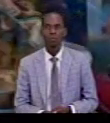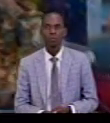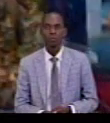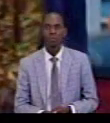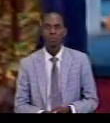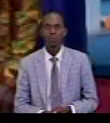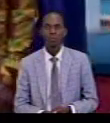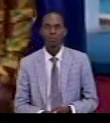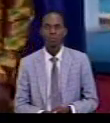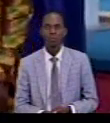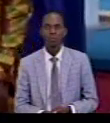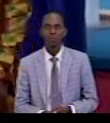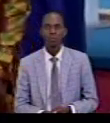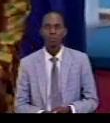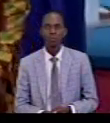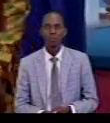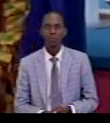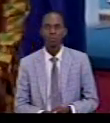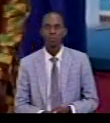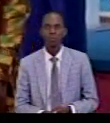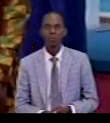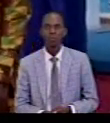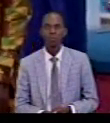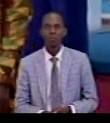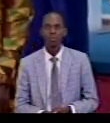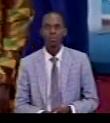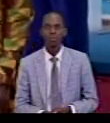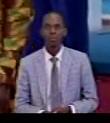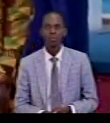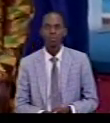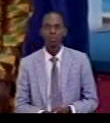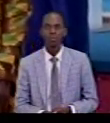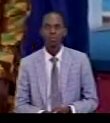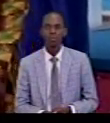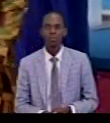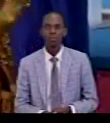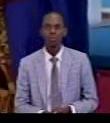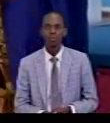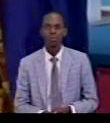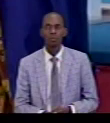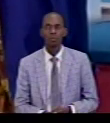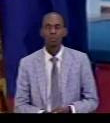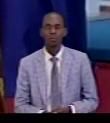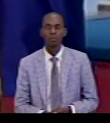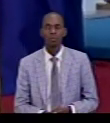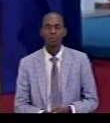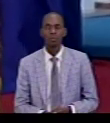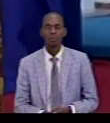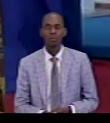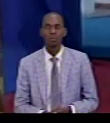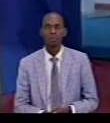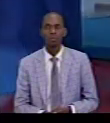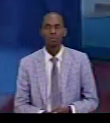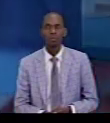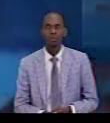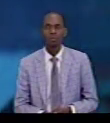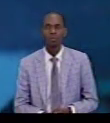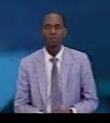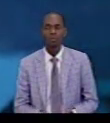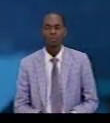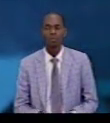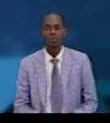problème. Mais depuis hier, il a été guéri. Nous allons l'écouter. Alléluia. Peuple de Dieu, alléluia.